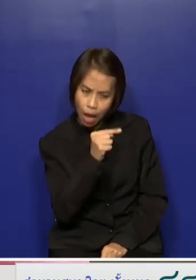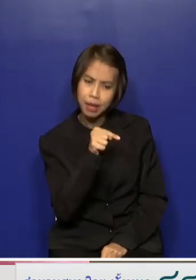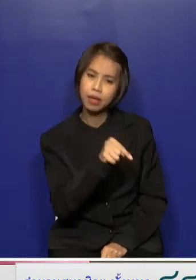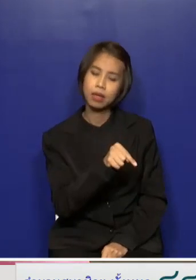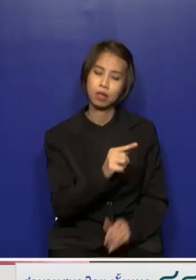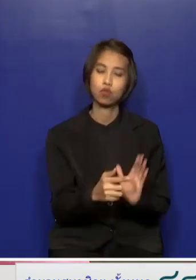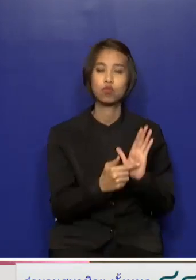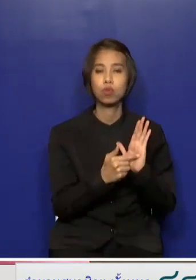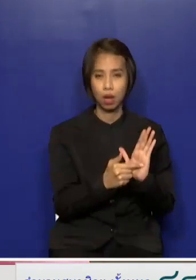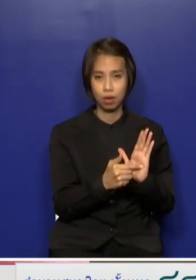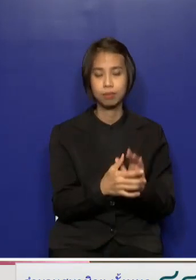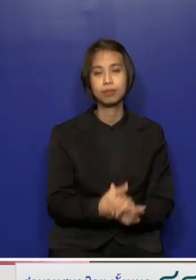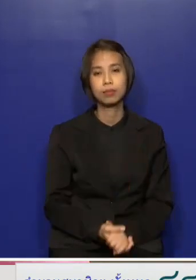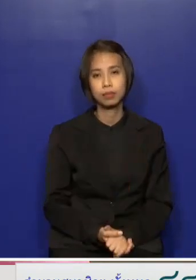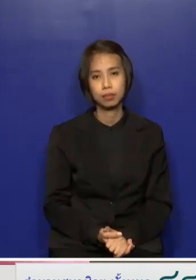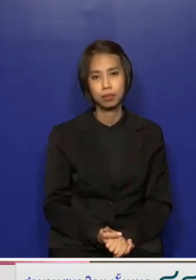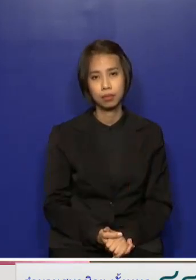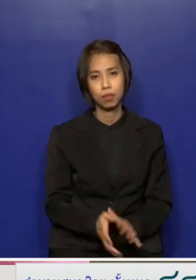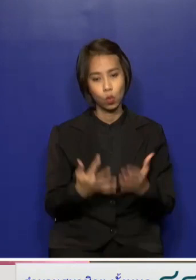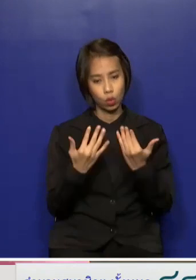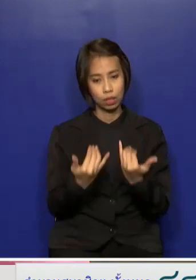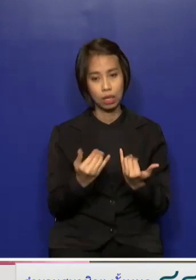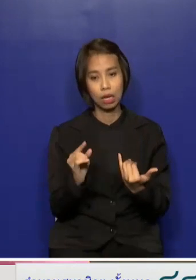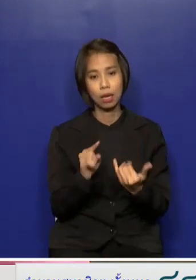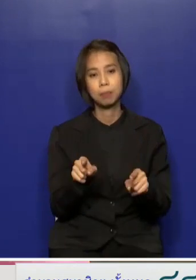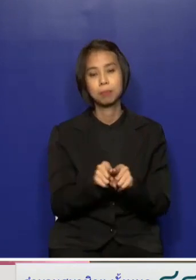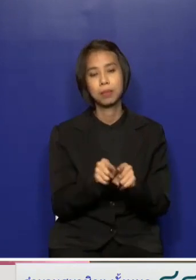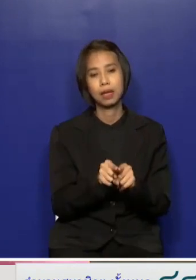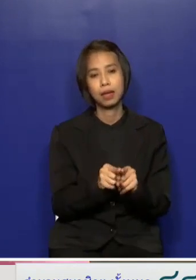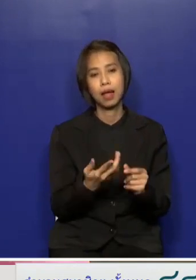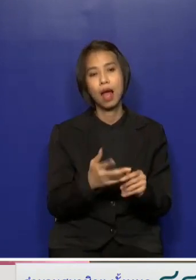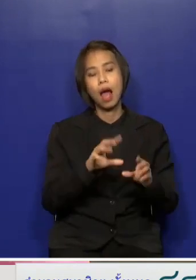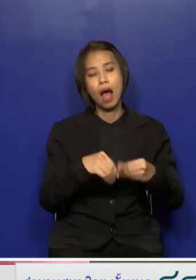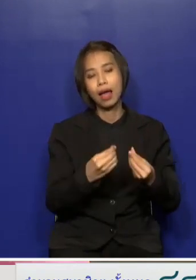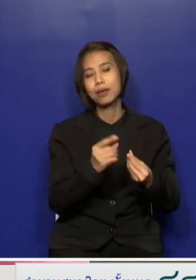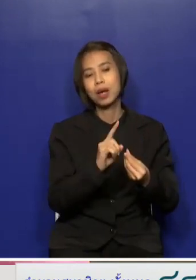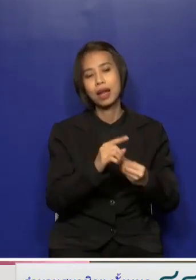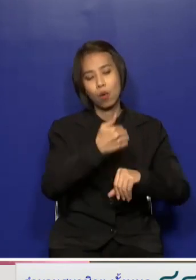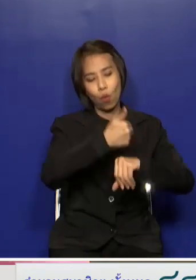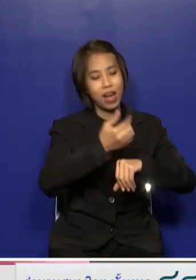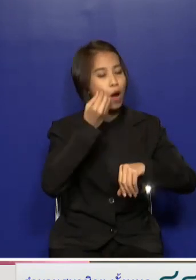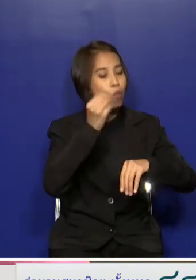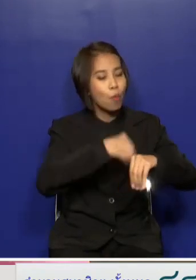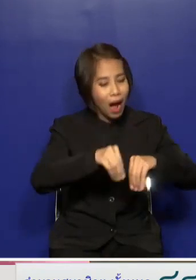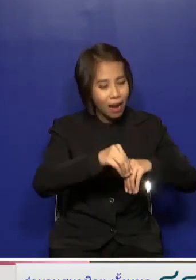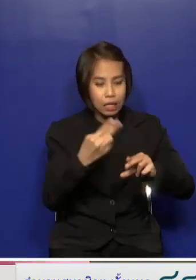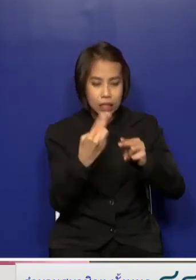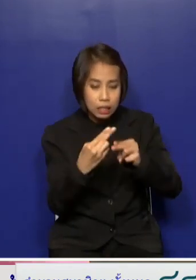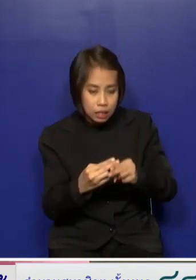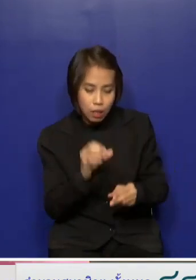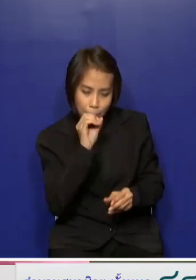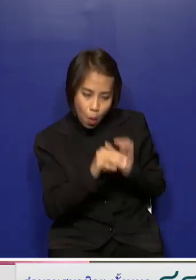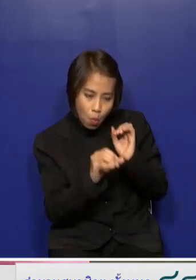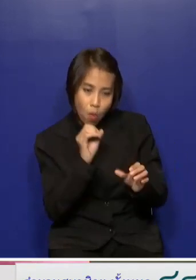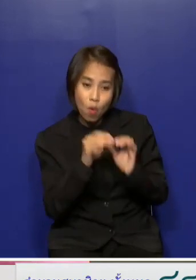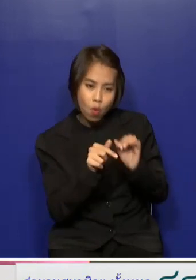เช่นปัจจุบันก็ยังใช้จากผู้นำท้องที่เช่นผู้ใหญ่บ้านเสนอมานะครับแล้วก็เสนอคนเก่า